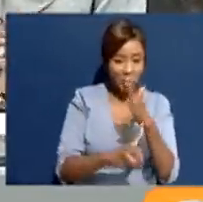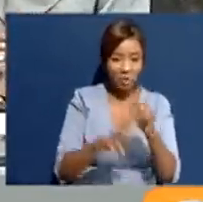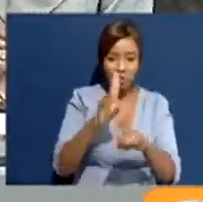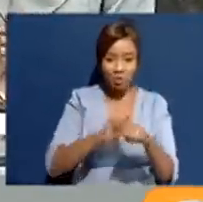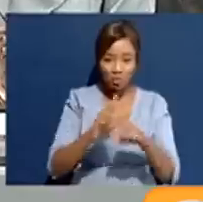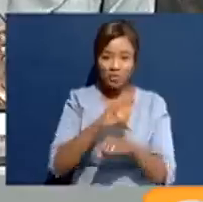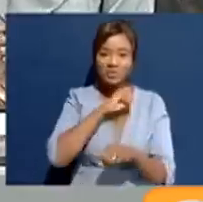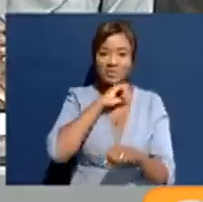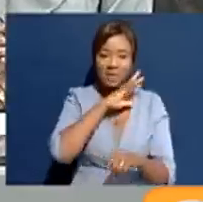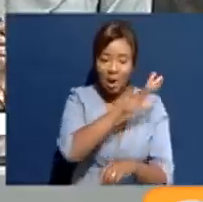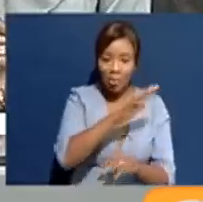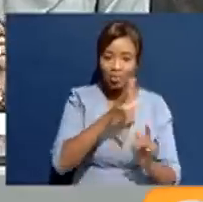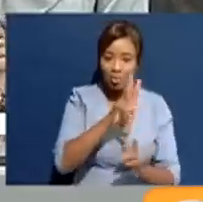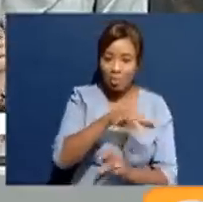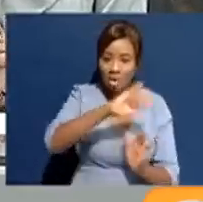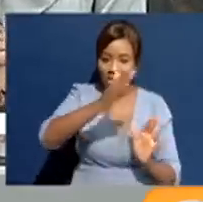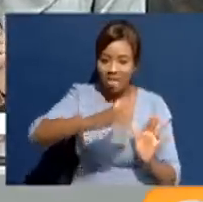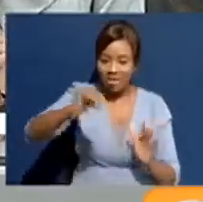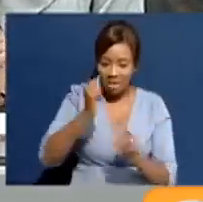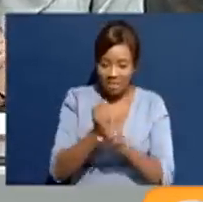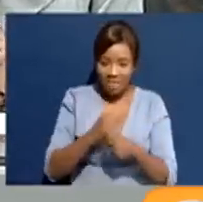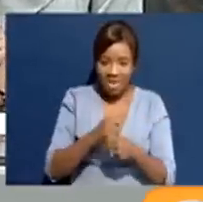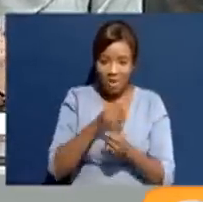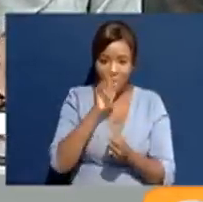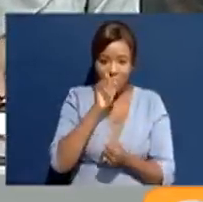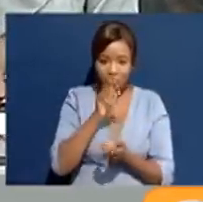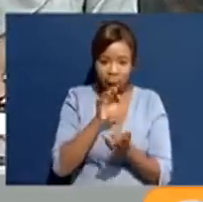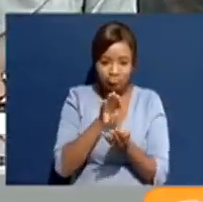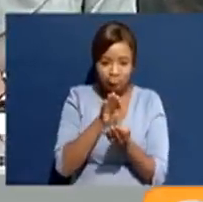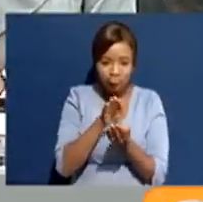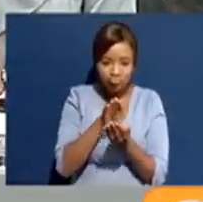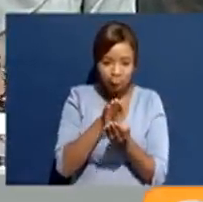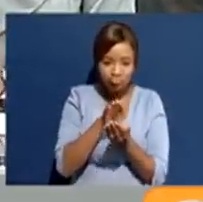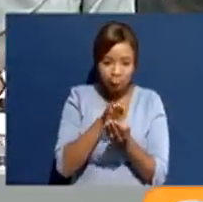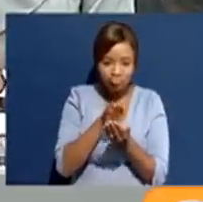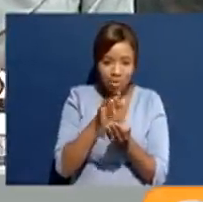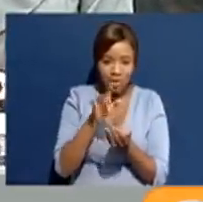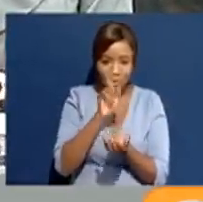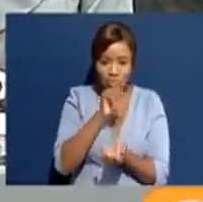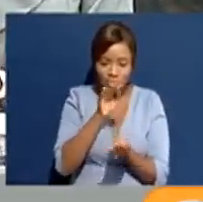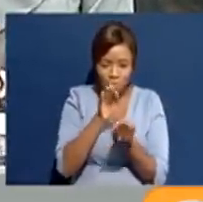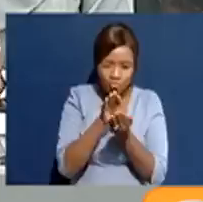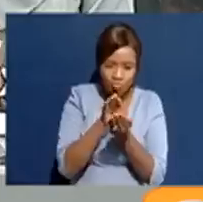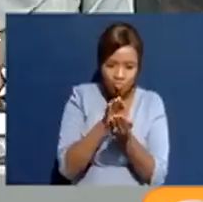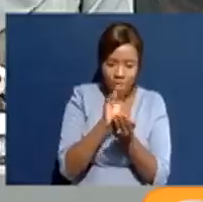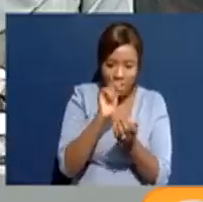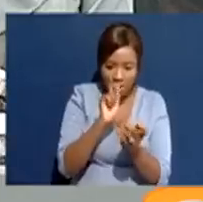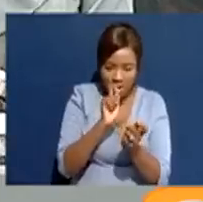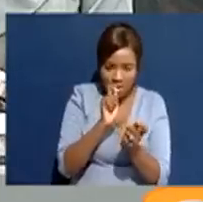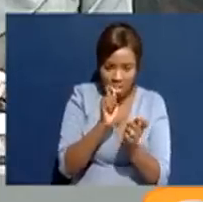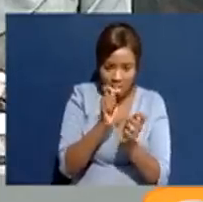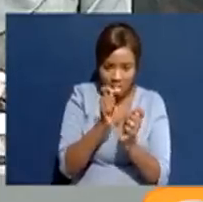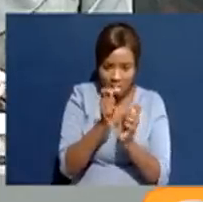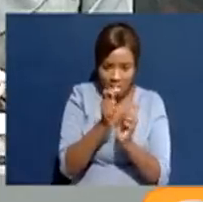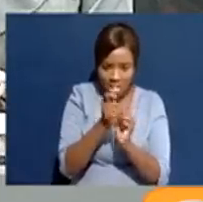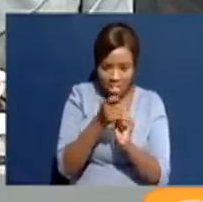ya sauti inayosababisha vifaranga wa kidume wakiwa ndani ya mayai kubadilika na kuwa kuku ili kutaga mayai?